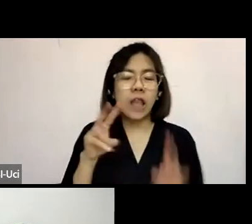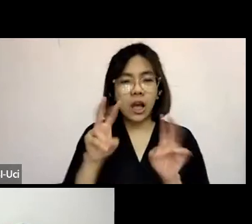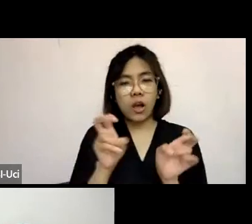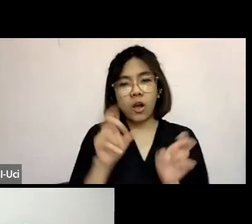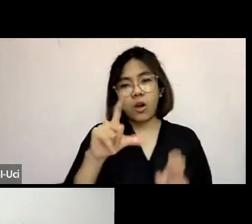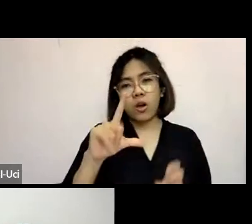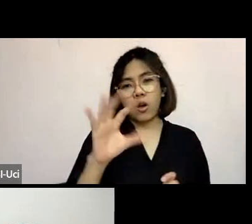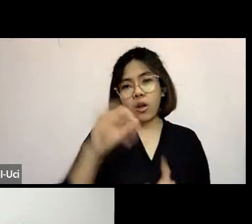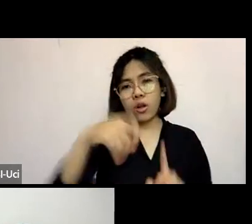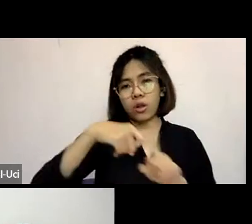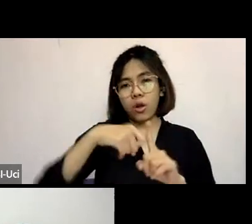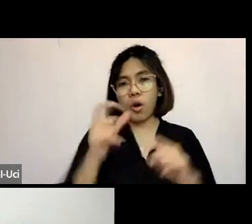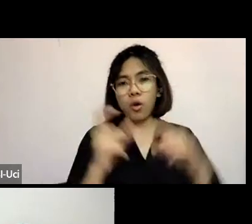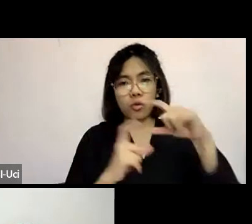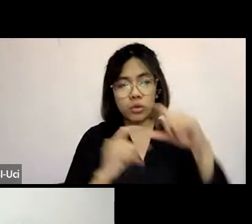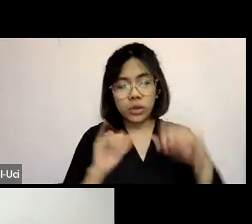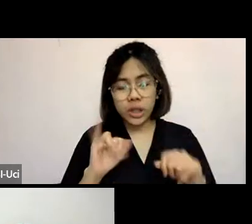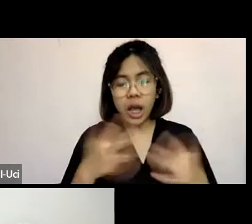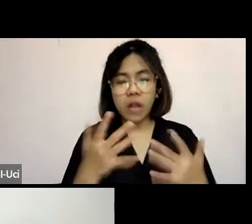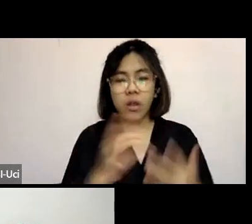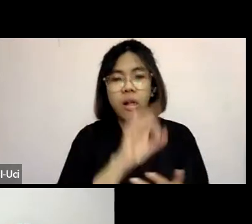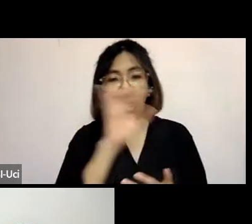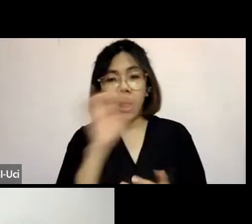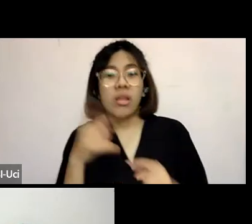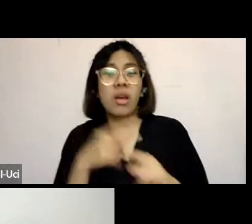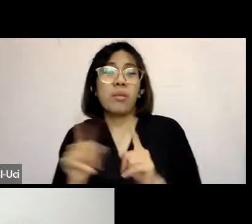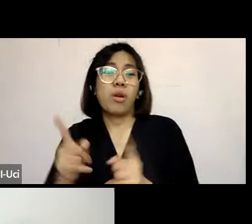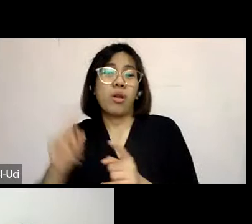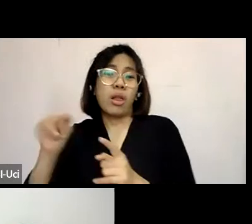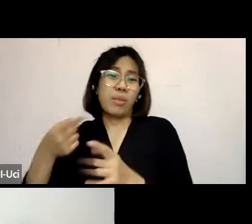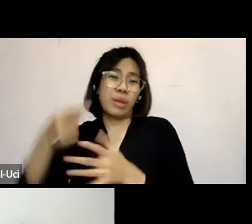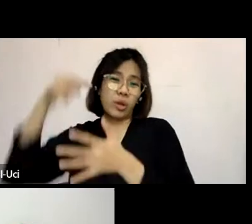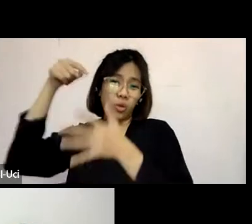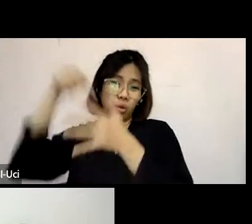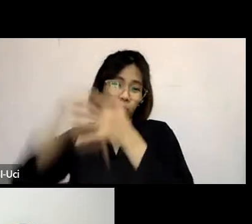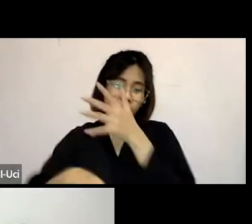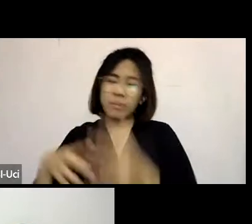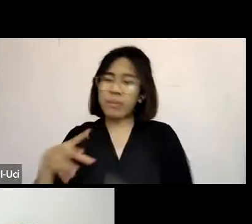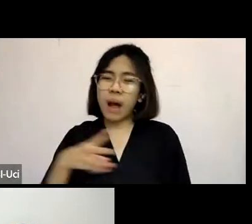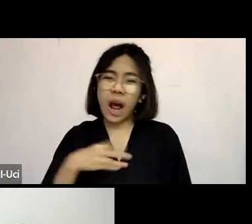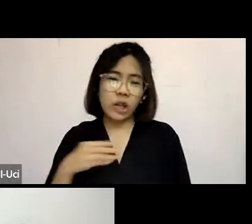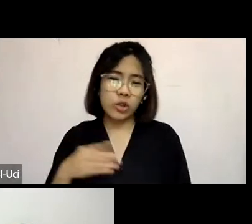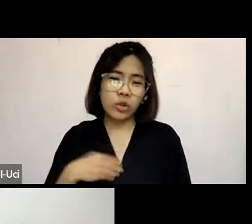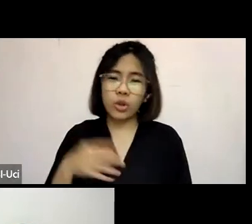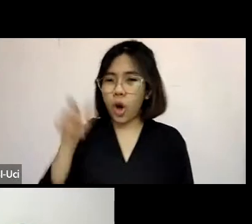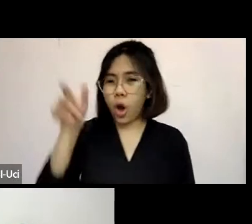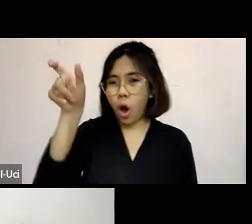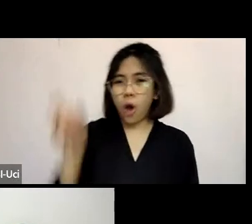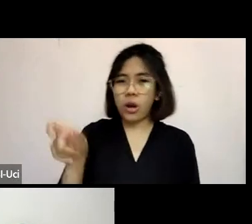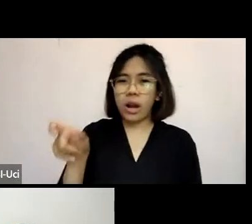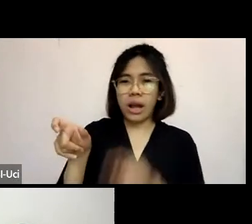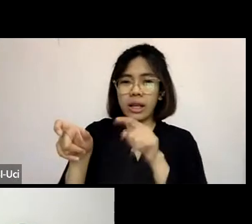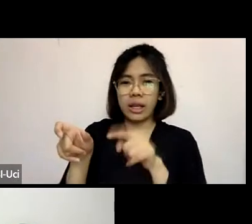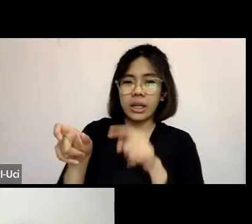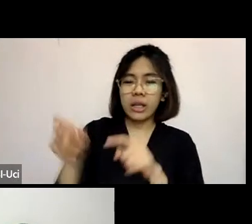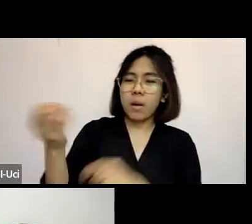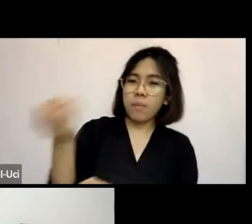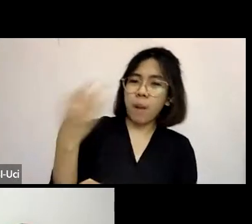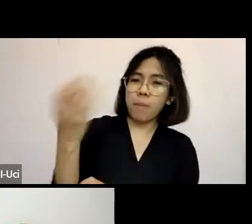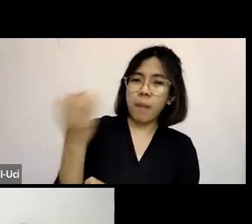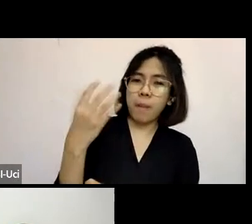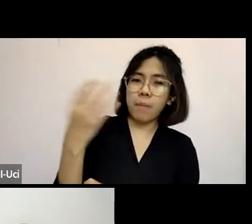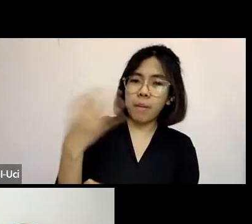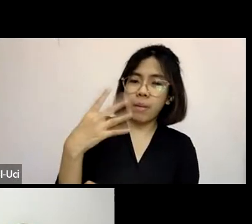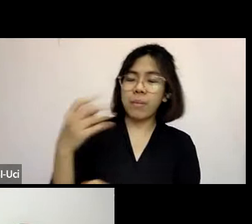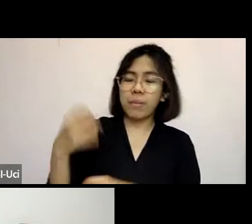masuk ke konteks misalnya perlu mengetahui maksud xie-xie penutur ini menyampaikan